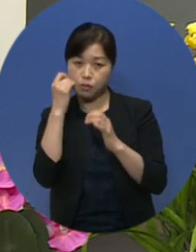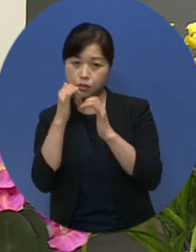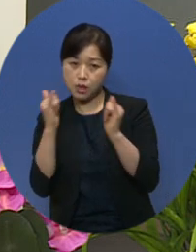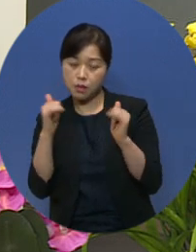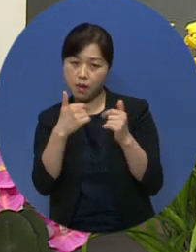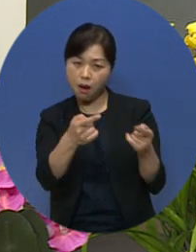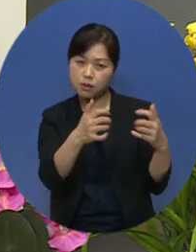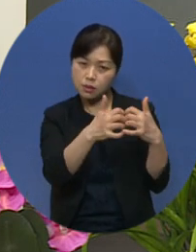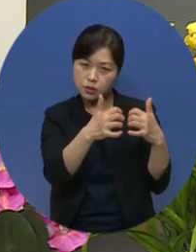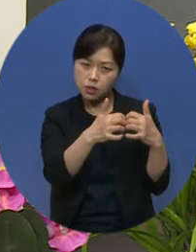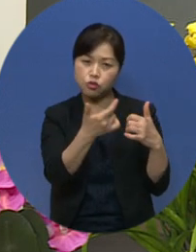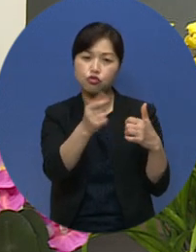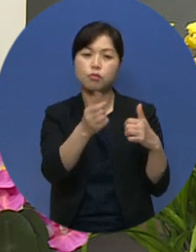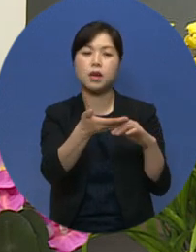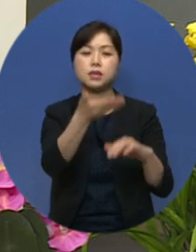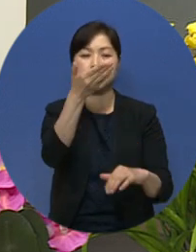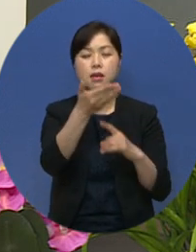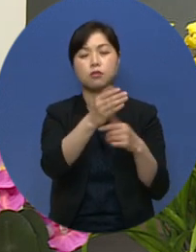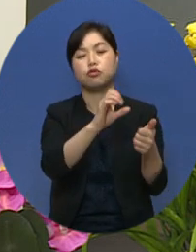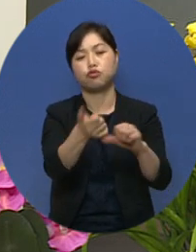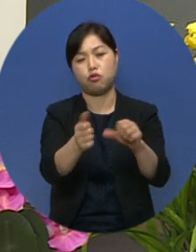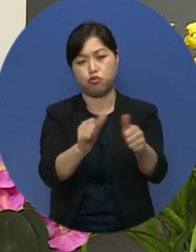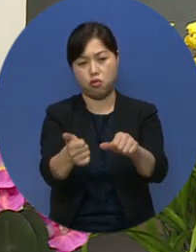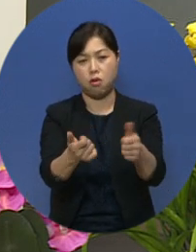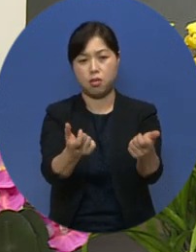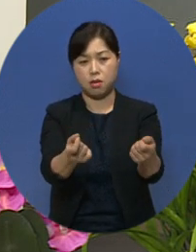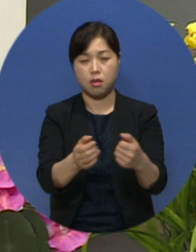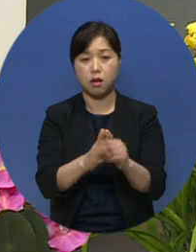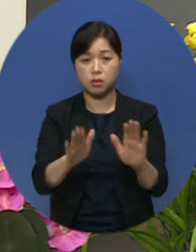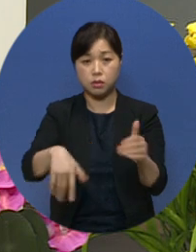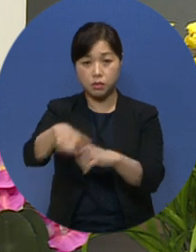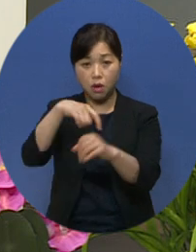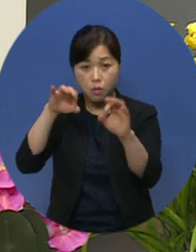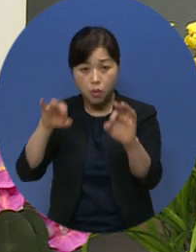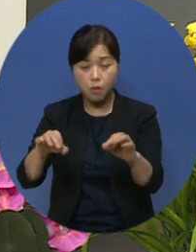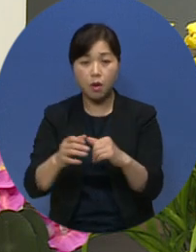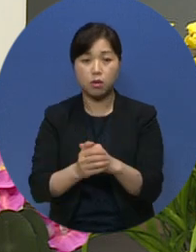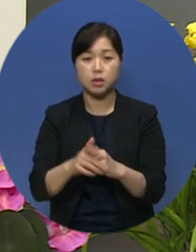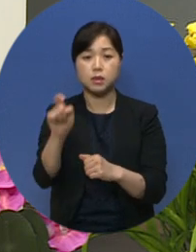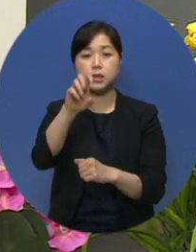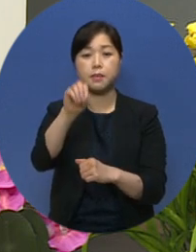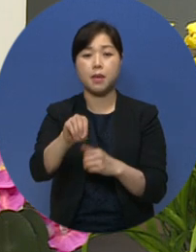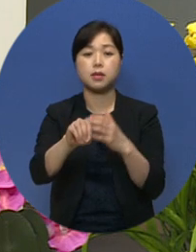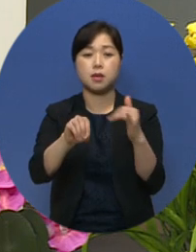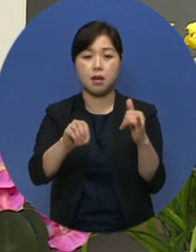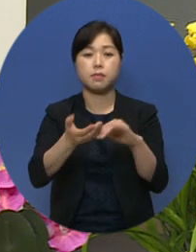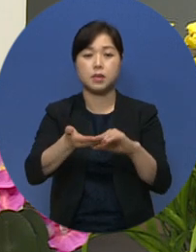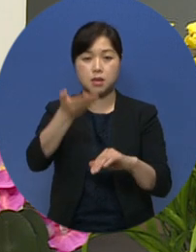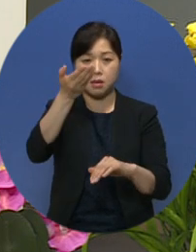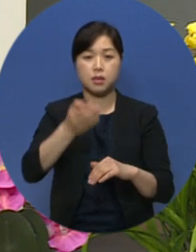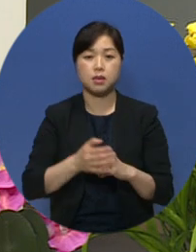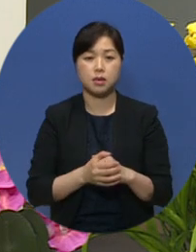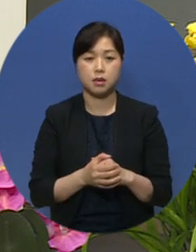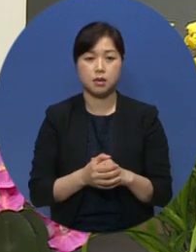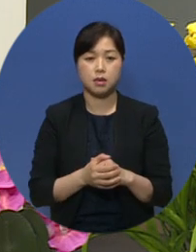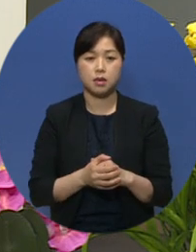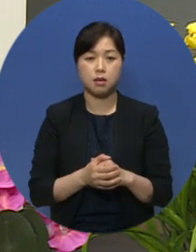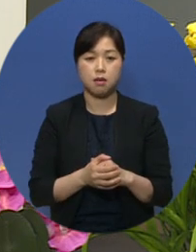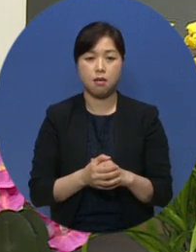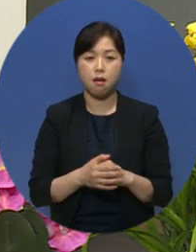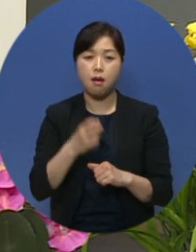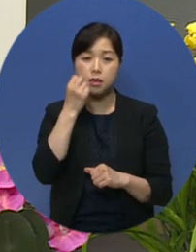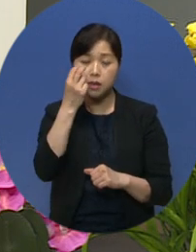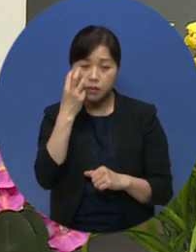사망했다고 하는데 현재 지금 상황으로 봐서 10만이 넘는 인구가 아 2